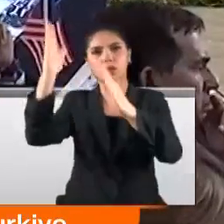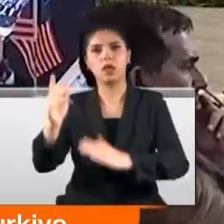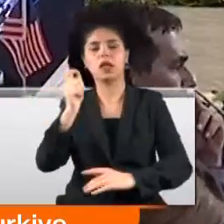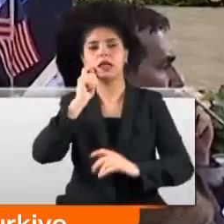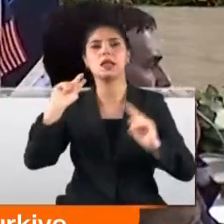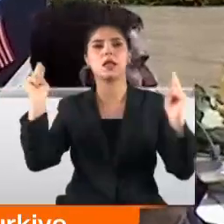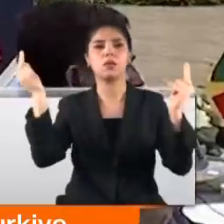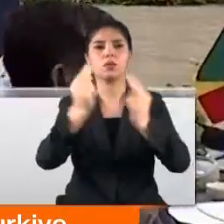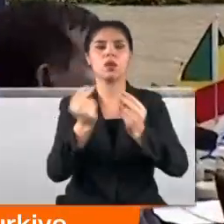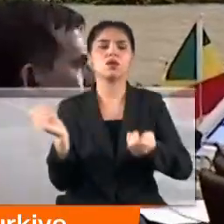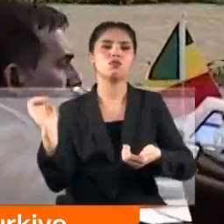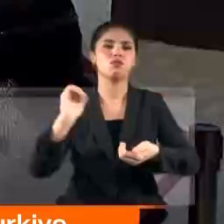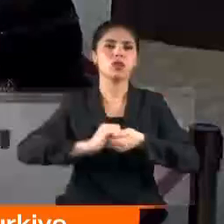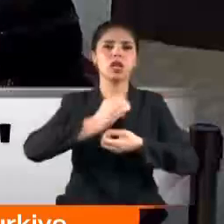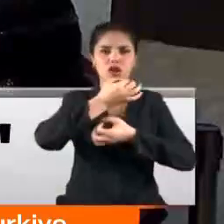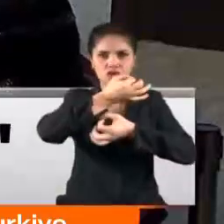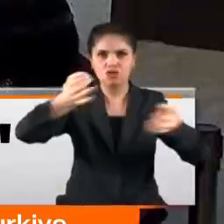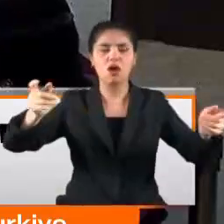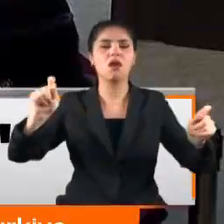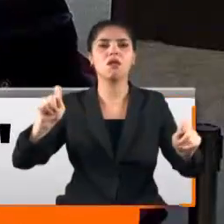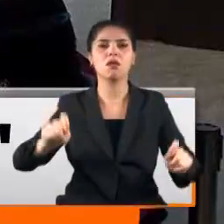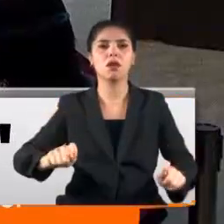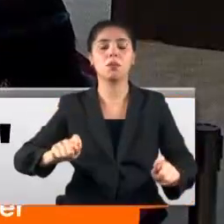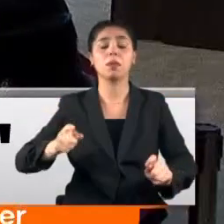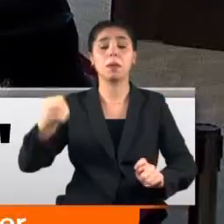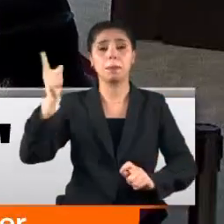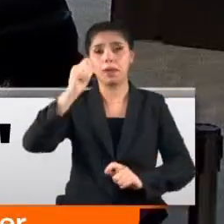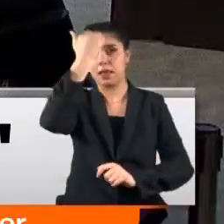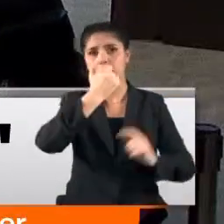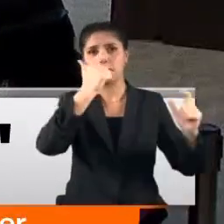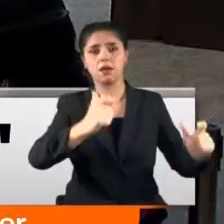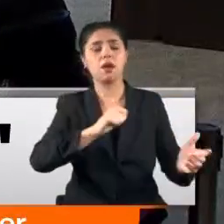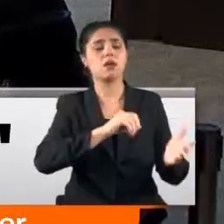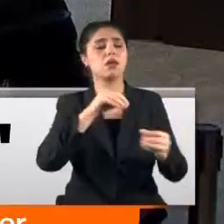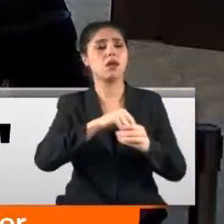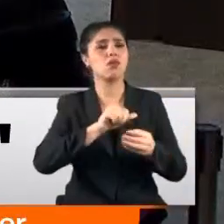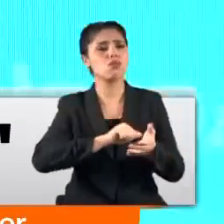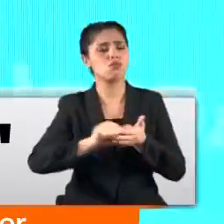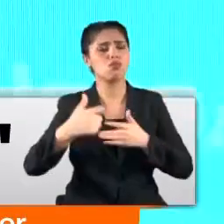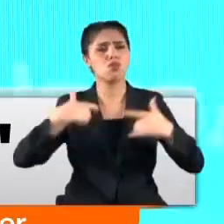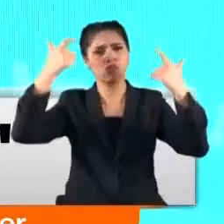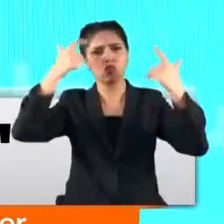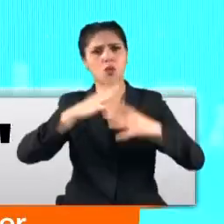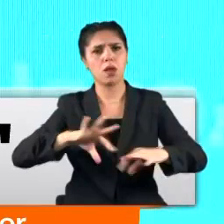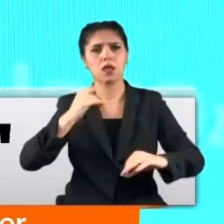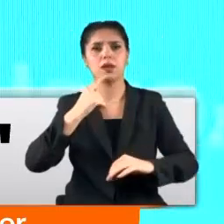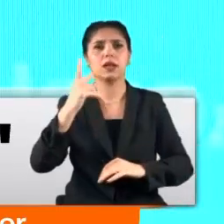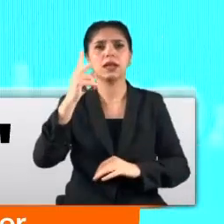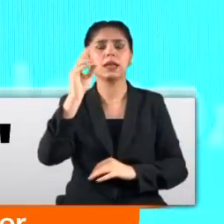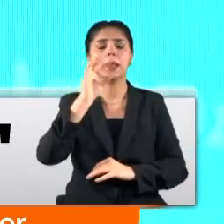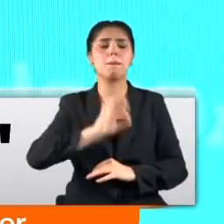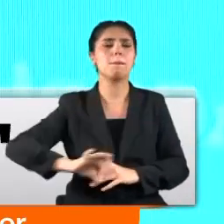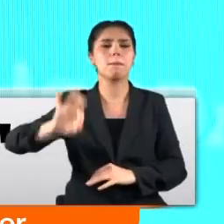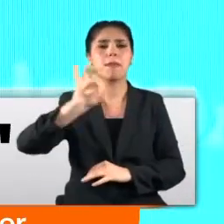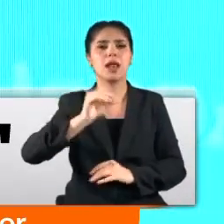dünyasına da işbirliği çağrısı yaptı bir kez daha Gazze için her türlü sorumluluğa hazırız dedi 2 milyar Ferdi